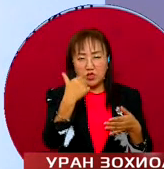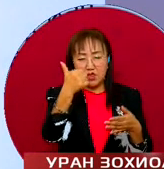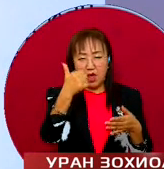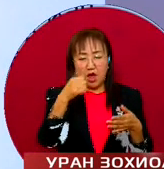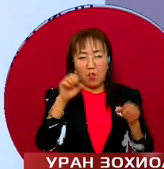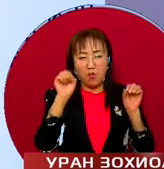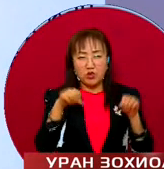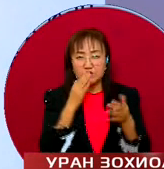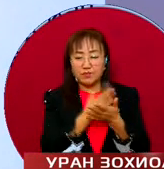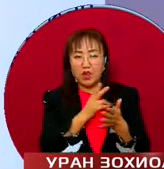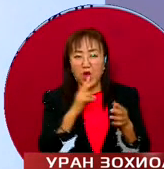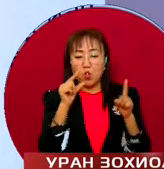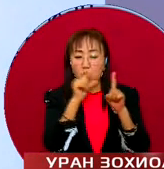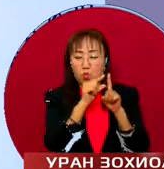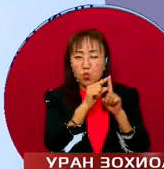дүрслэлийг тэмдэглээрэй.